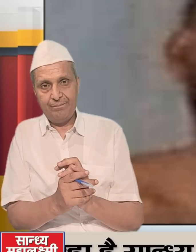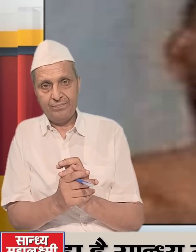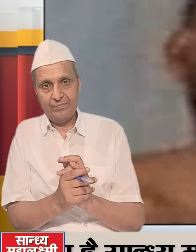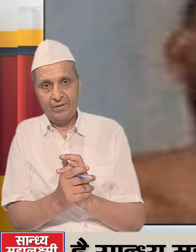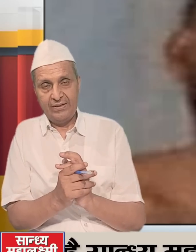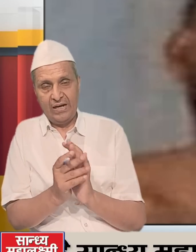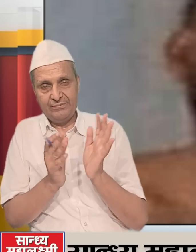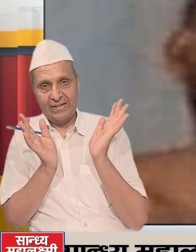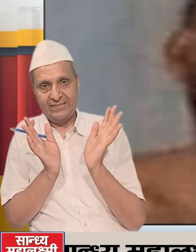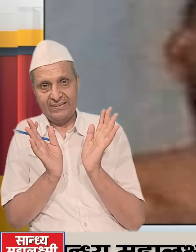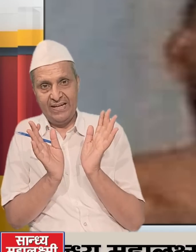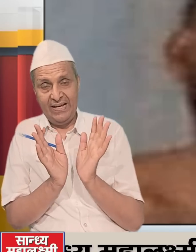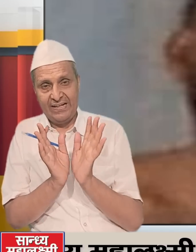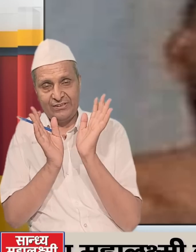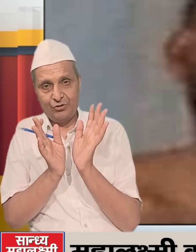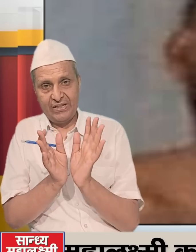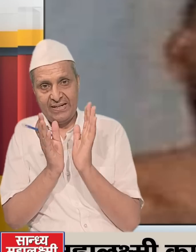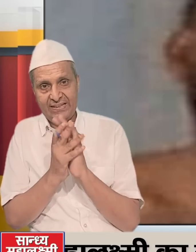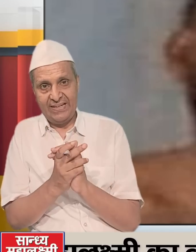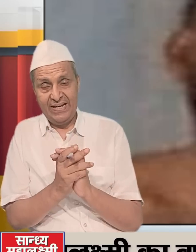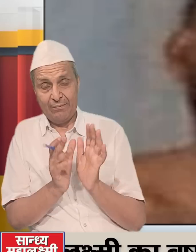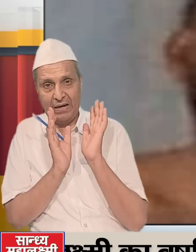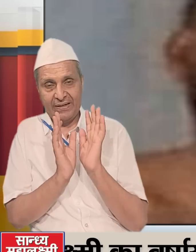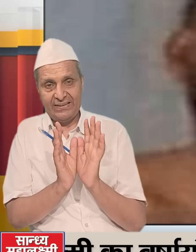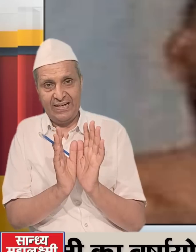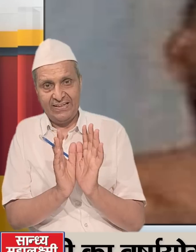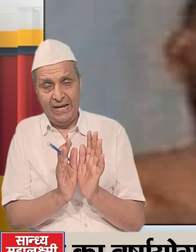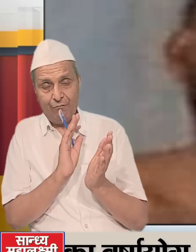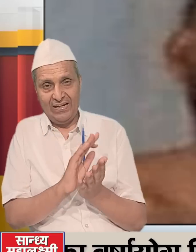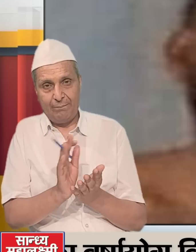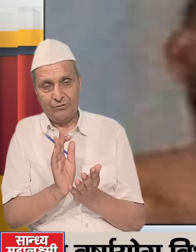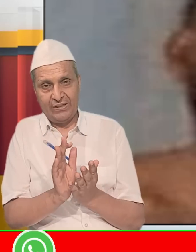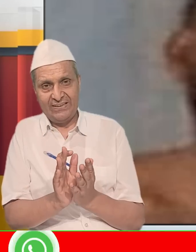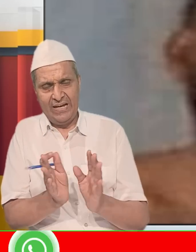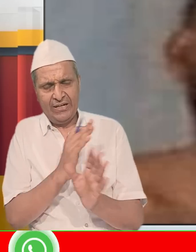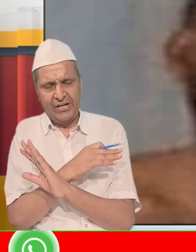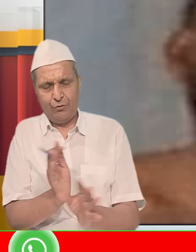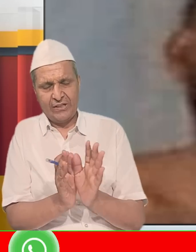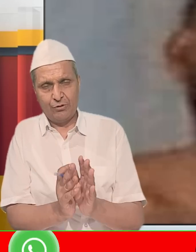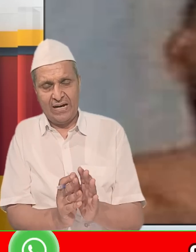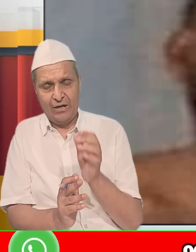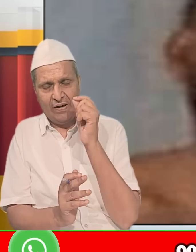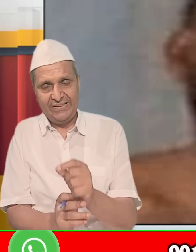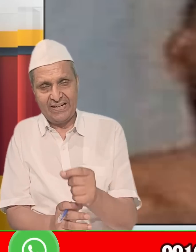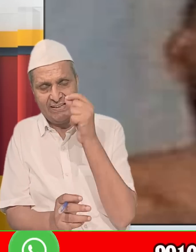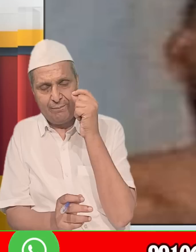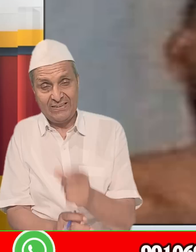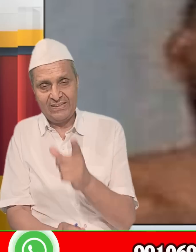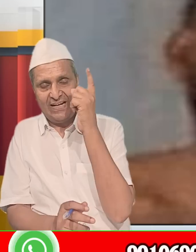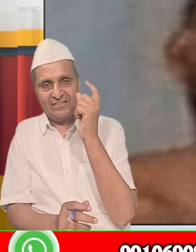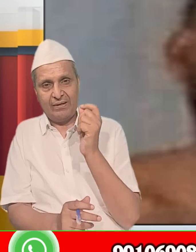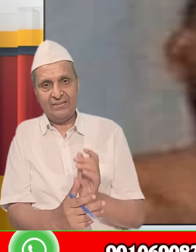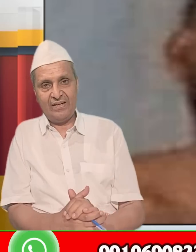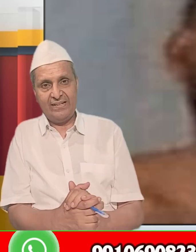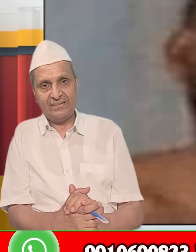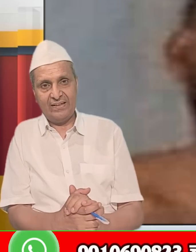हैं। ना हम जागना चाहते हैं, ना किसी को जगाना चाहते हैं, बार बार कहते रहते हैं, फाइलें बंद होती रहती हैं, कहीं कुछ नहीं होता, वही ढाक के तीन पात